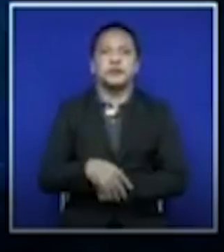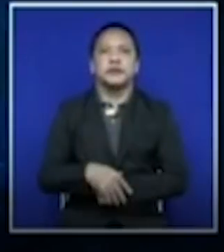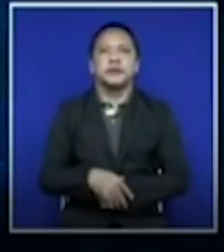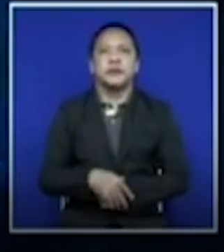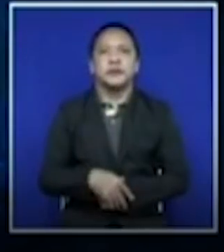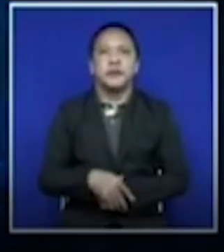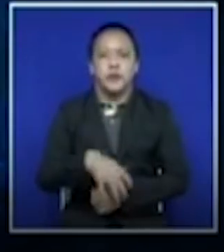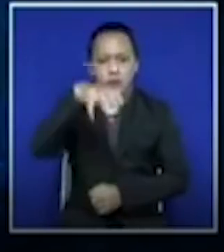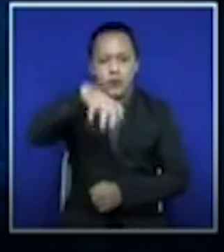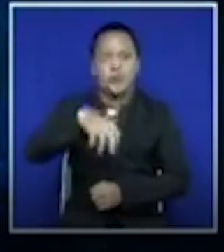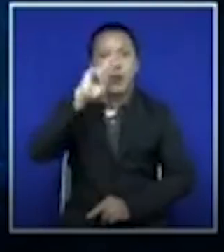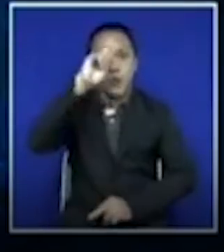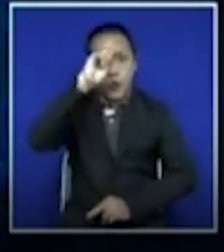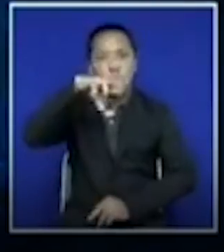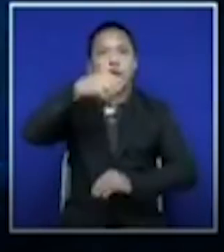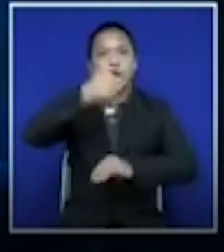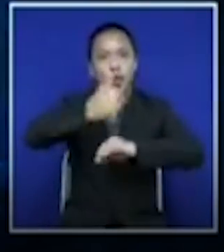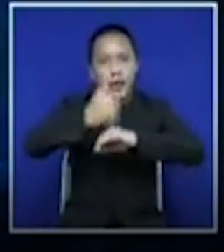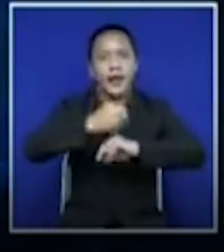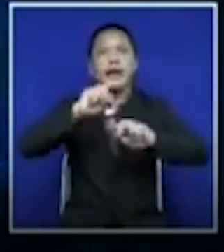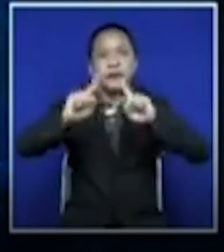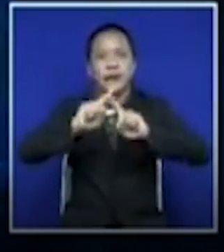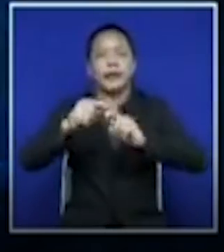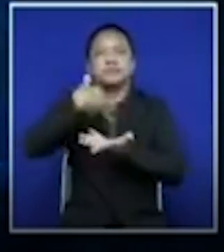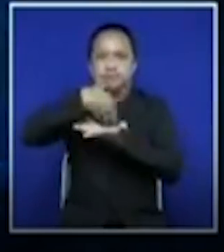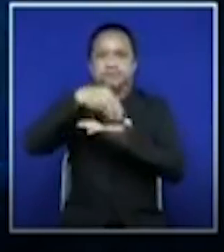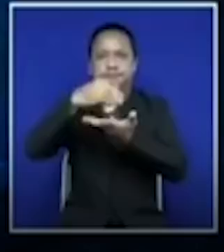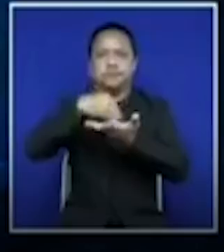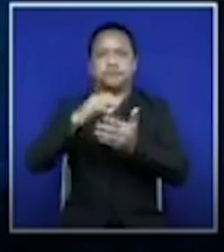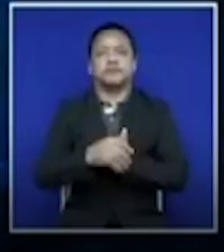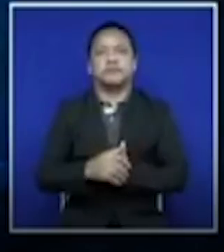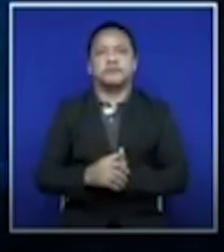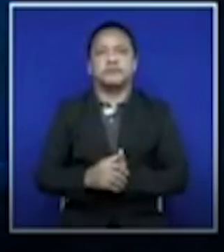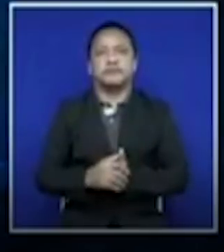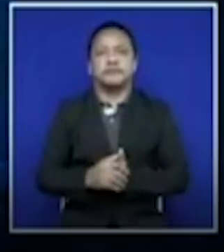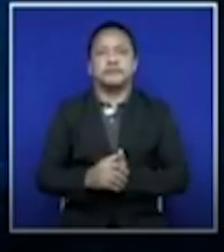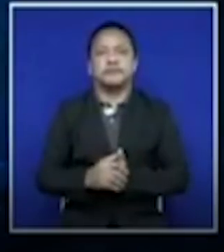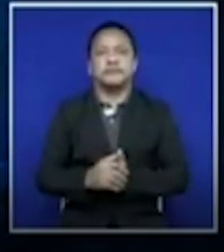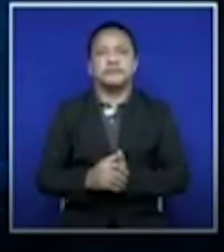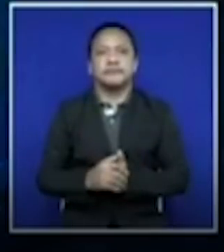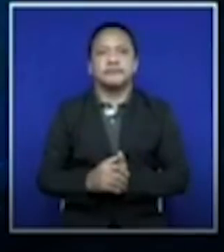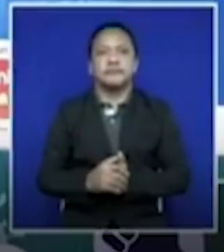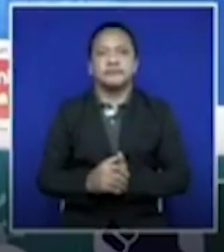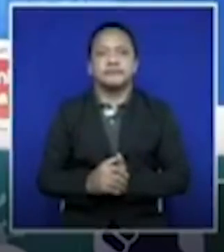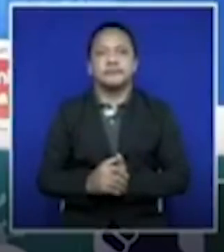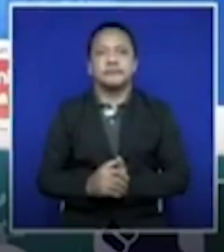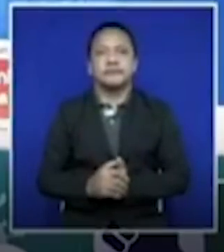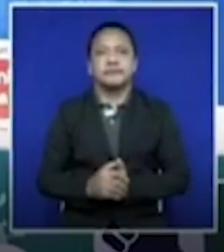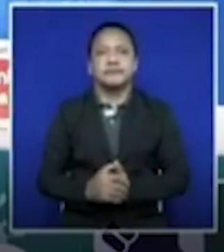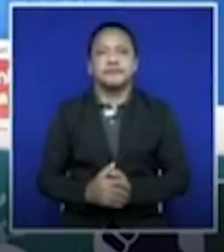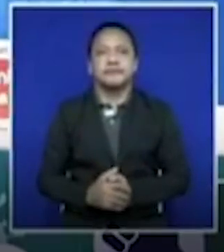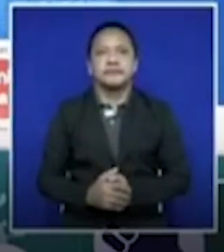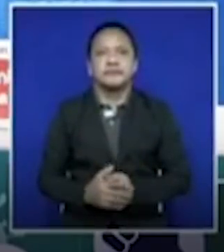างกรมควบคุมโรคในท่านทิบดีแล้วก็ทางผู้อำนวยการกองโรคติดต่อได้ลงในรายละเอียดอีกทีนึ